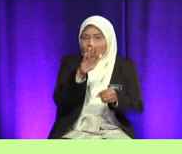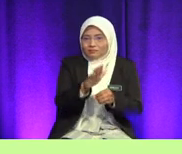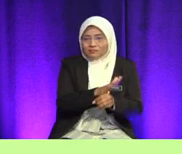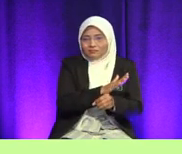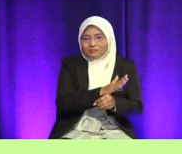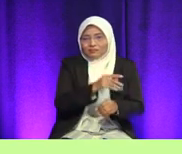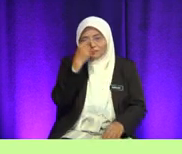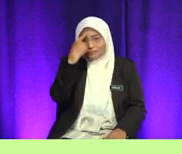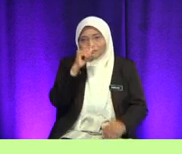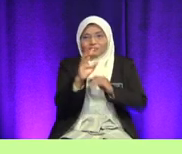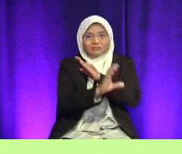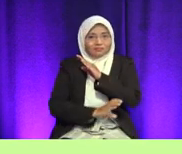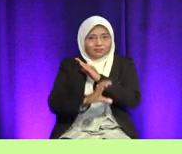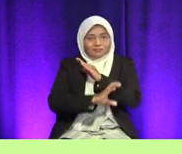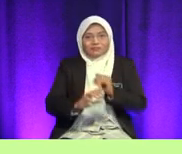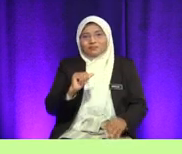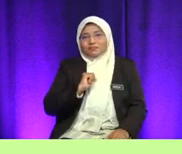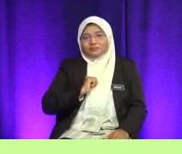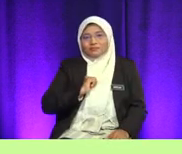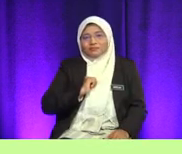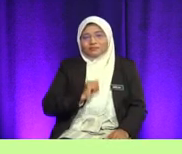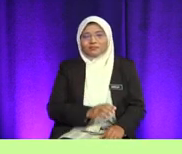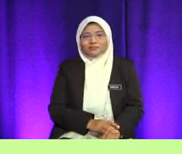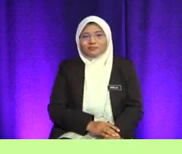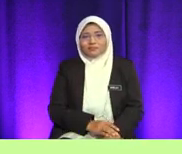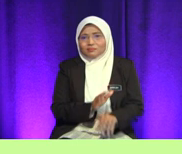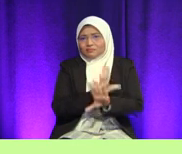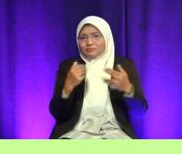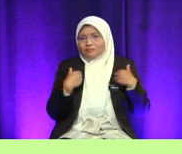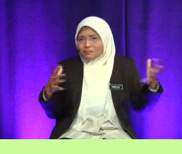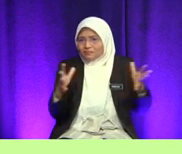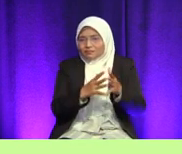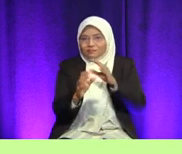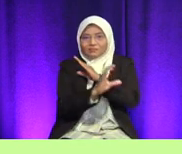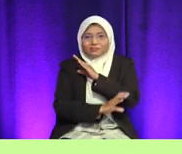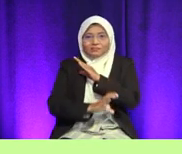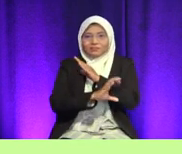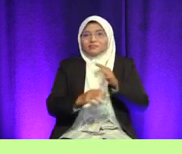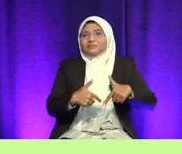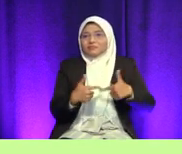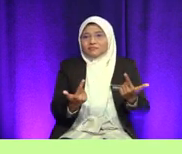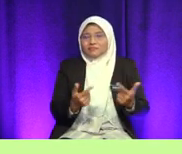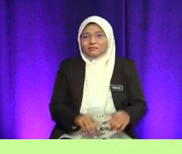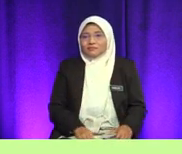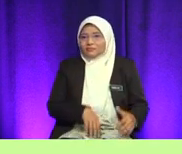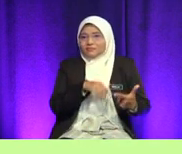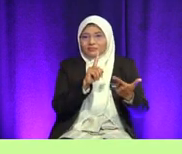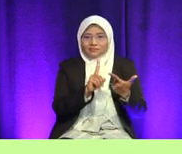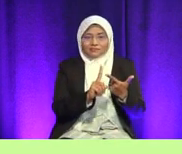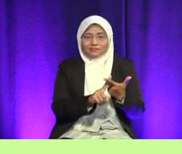tanpa campur tangan daripada negara-negara lain yang kedua kedaulatan dari